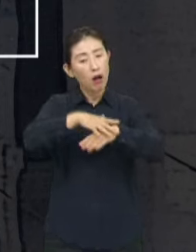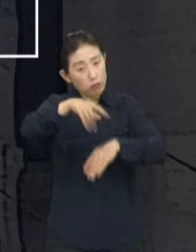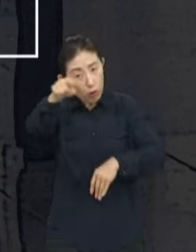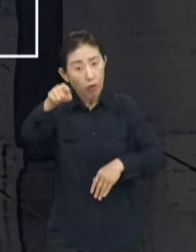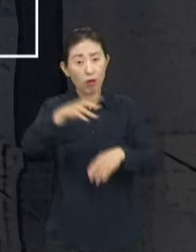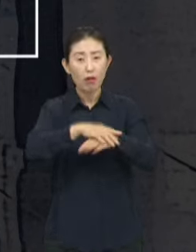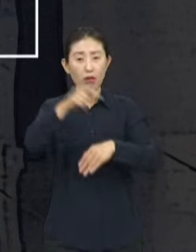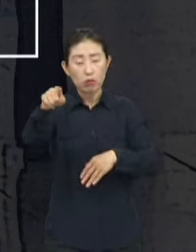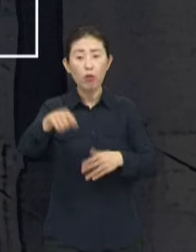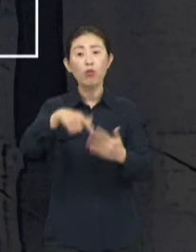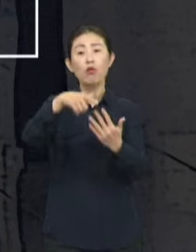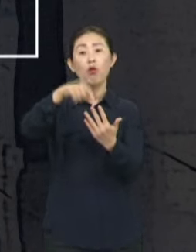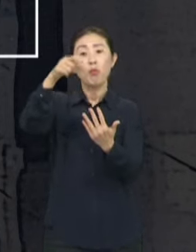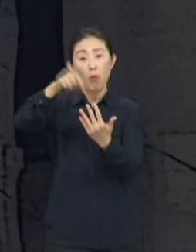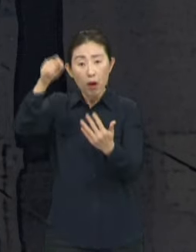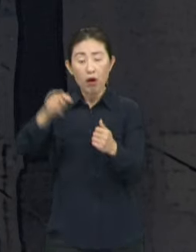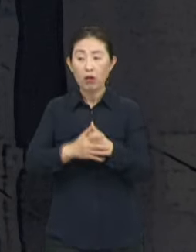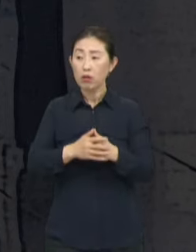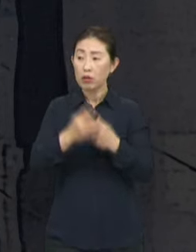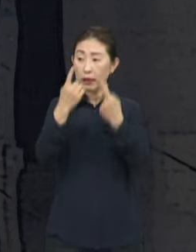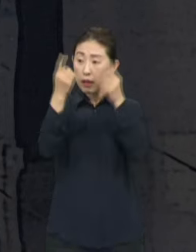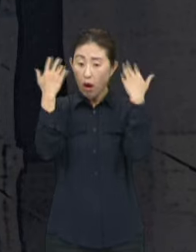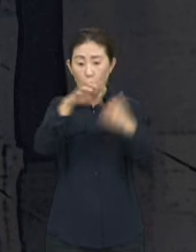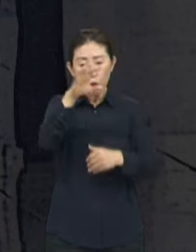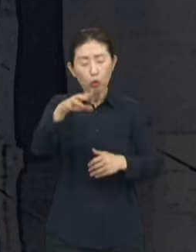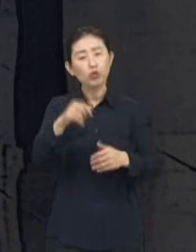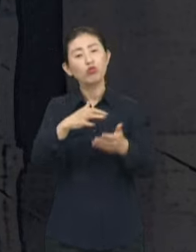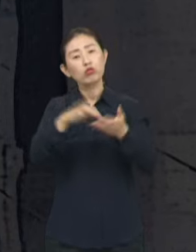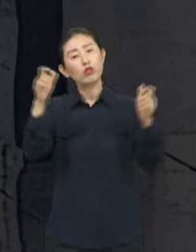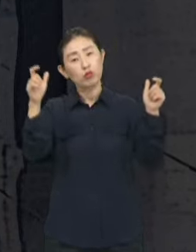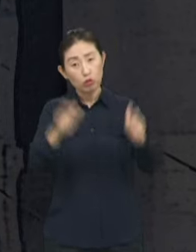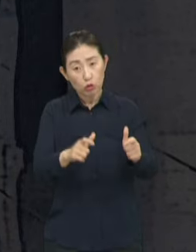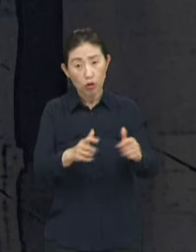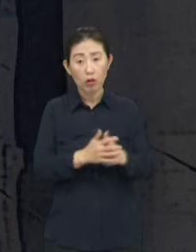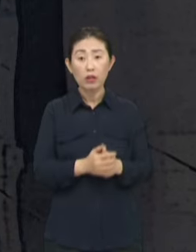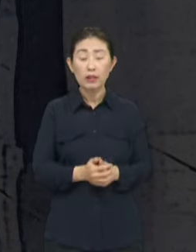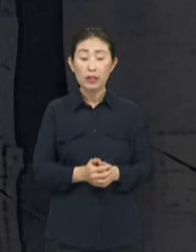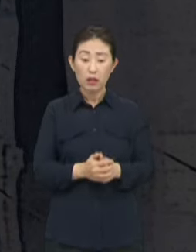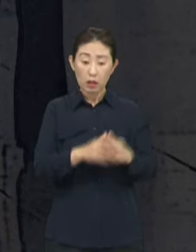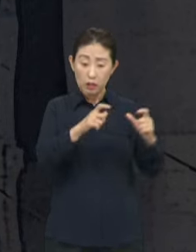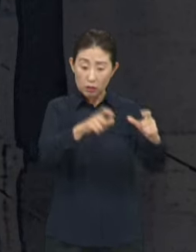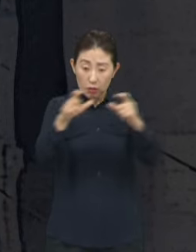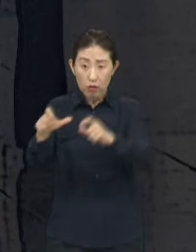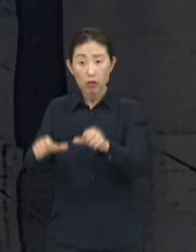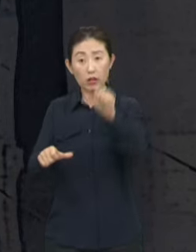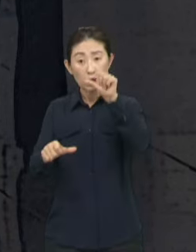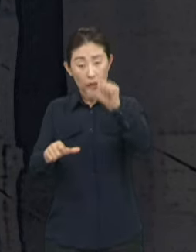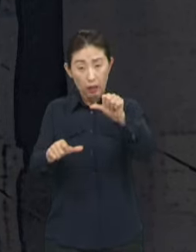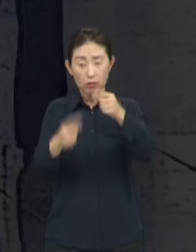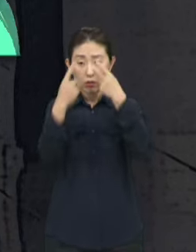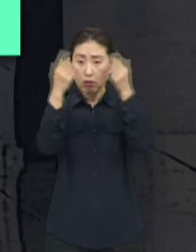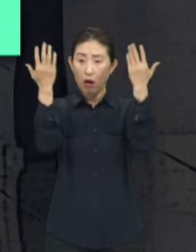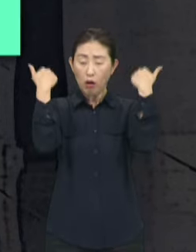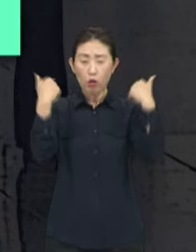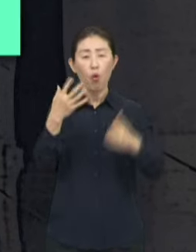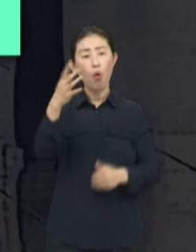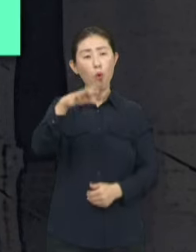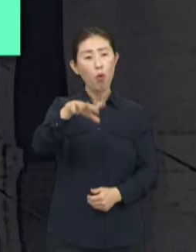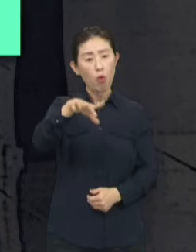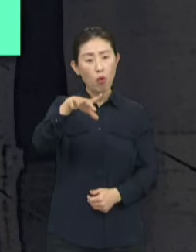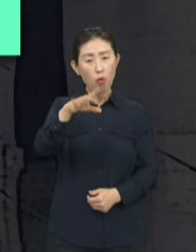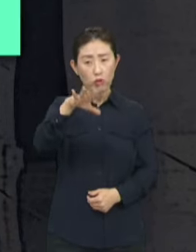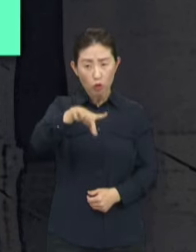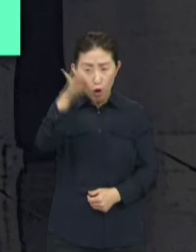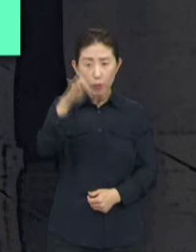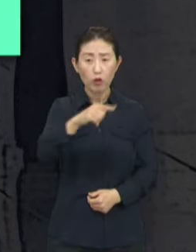대학이 모집 인원을 줄이기로 했습니다. 그 과정에서 충남대와 건양대 등 지역 5개 의대 정원도 당초 300명 이상